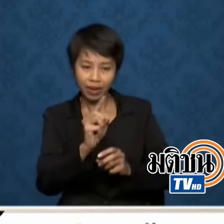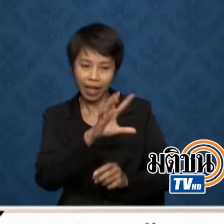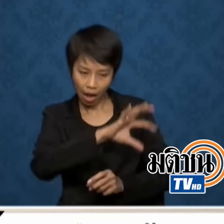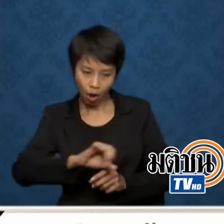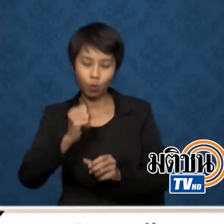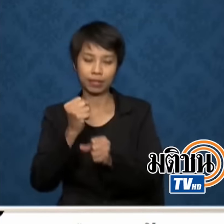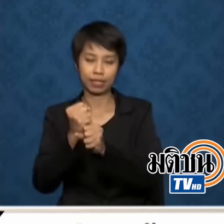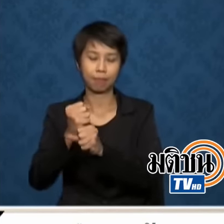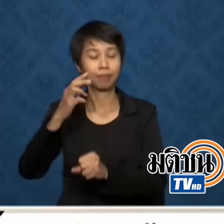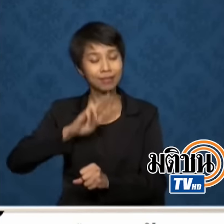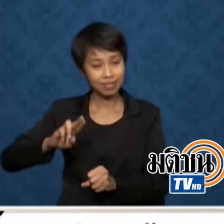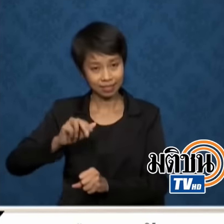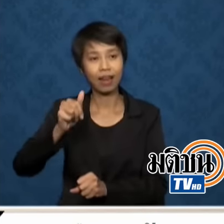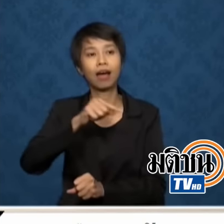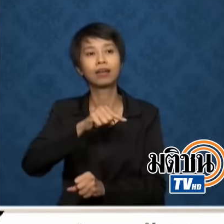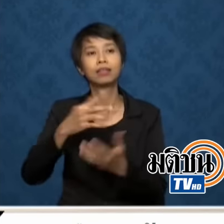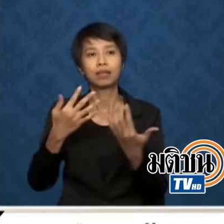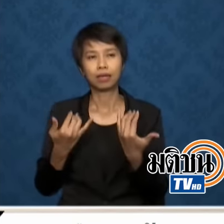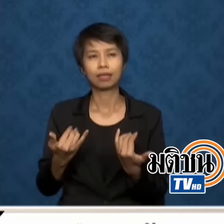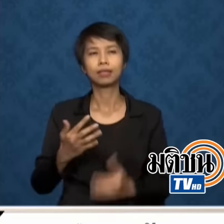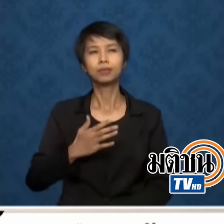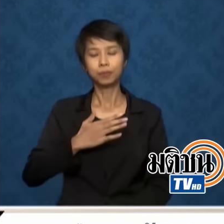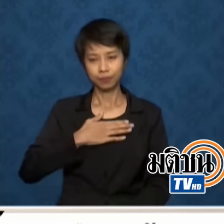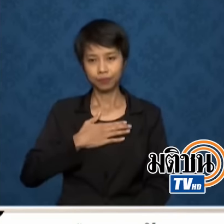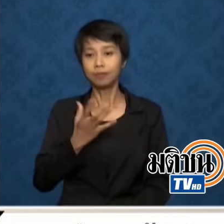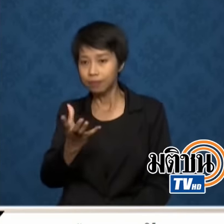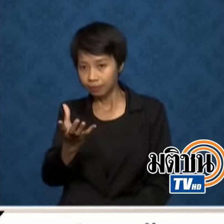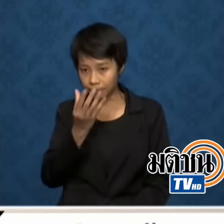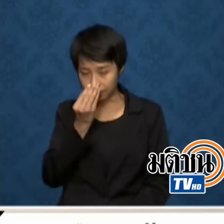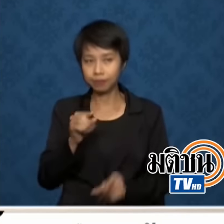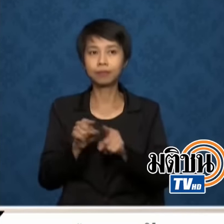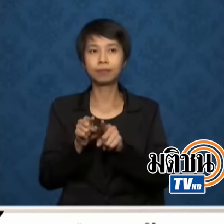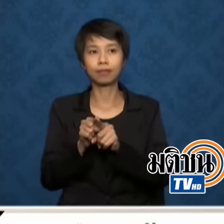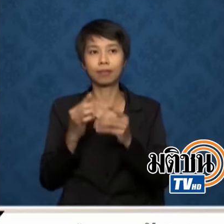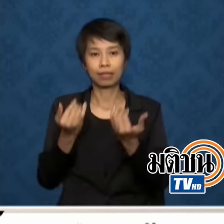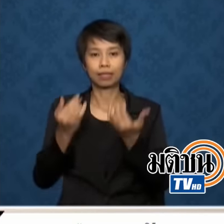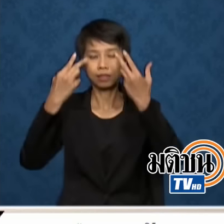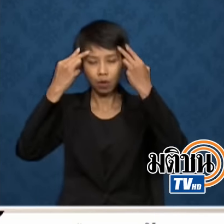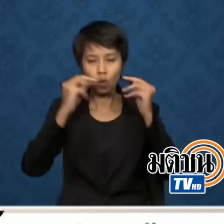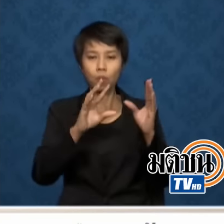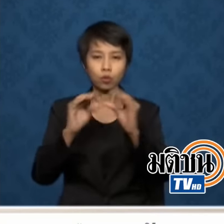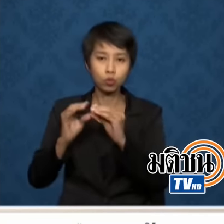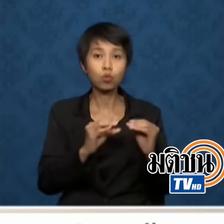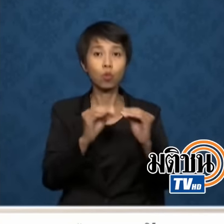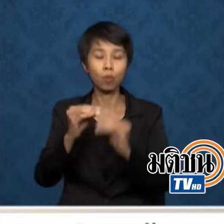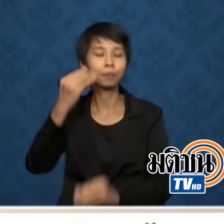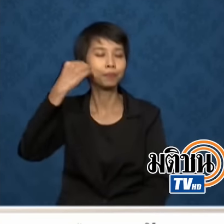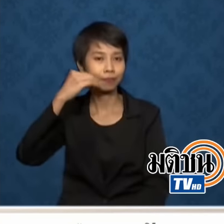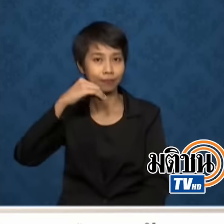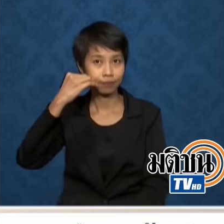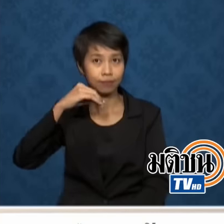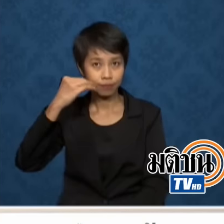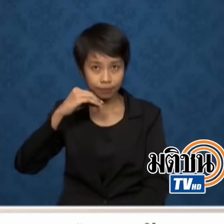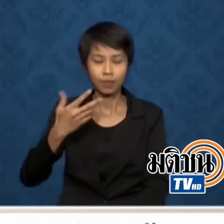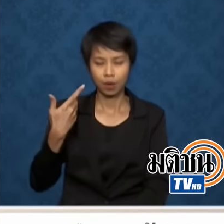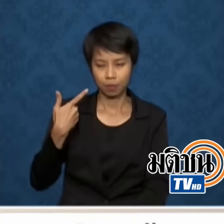ได้นะครับซึ่งผมต้องเรียนว่าเราก็ติดตามครับท่านนายกรัฐมนตรีเนี่ยได้มีการประชุมหารือในเรื่องนี้บ่อยครั้งแล้วก็